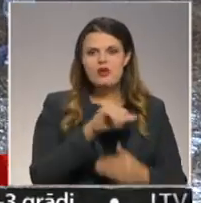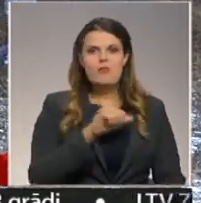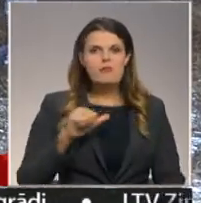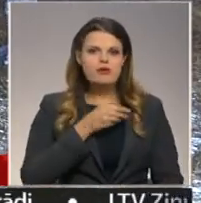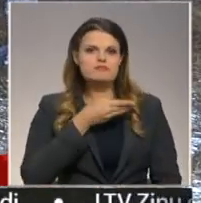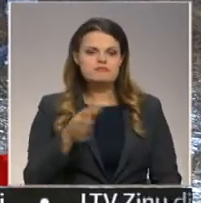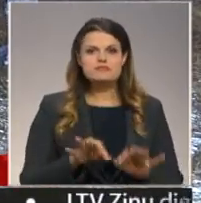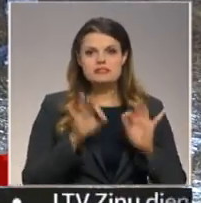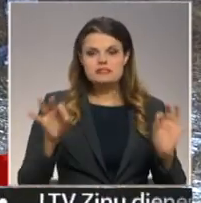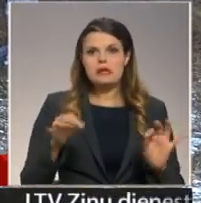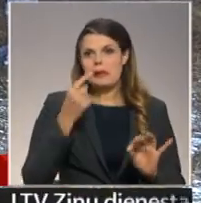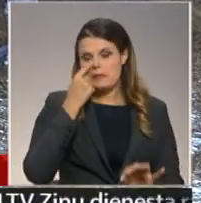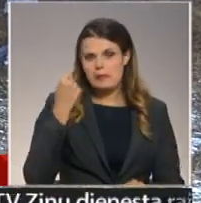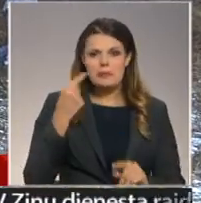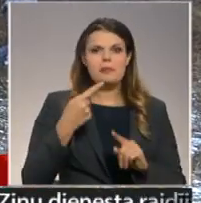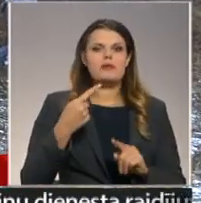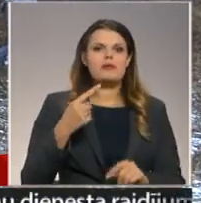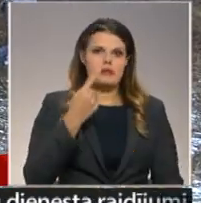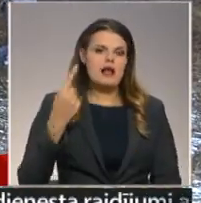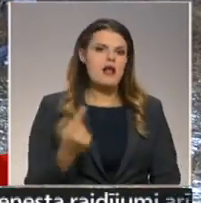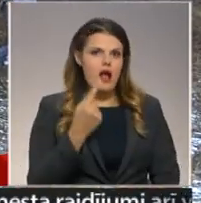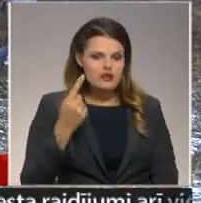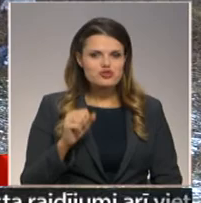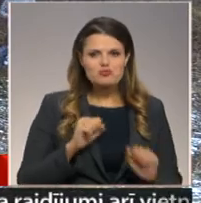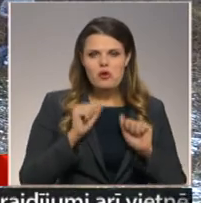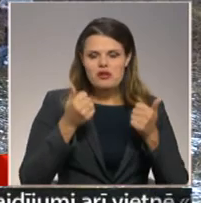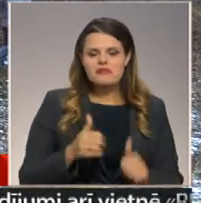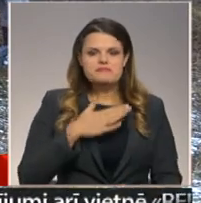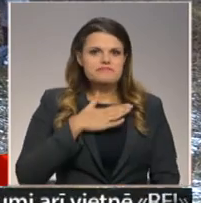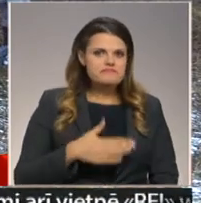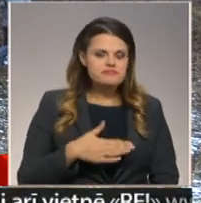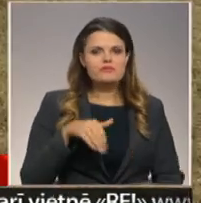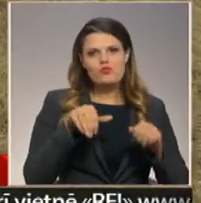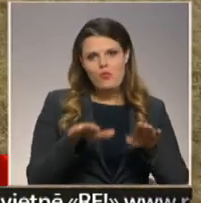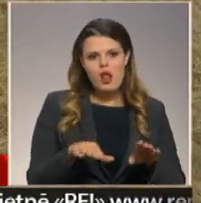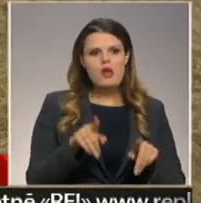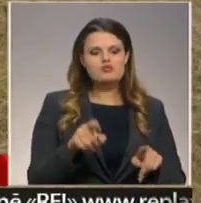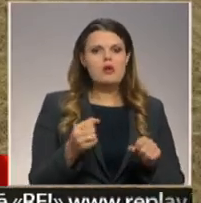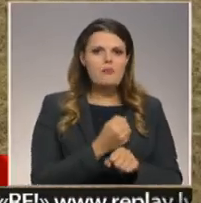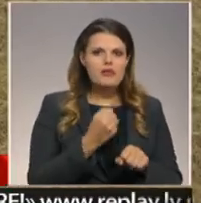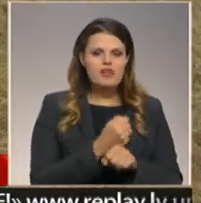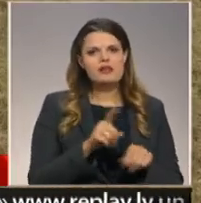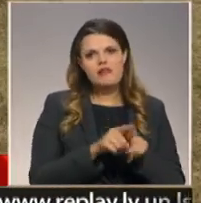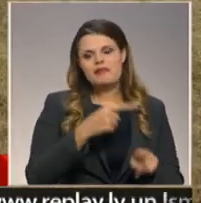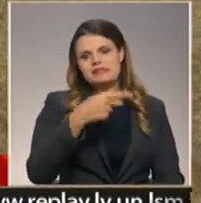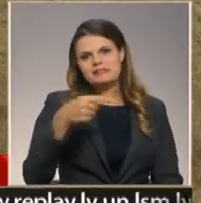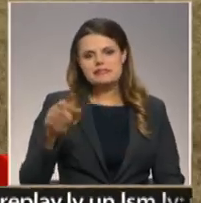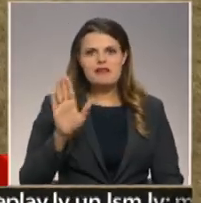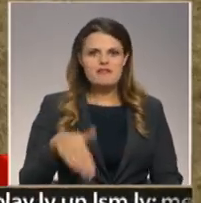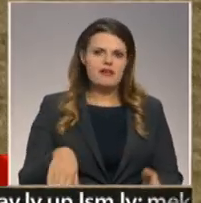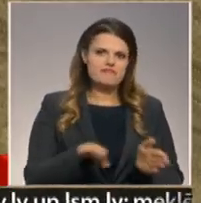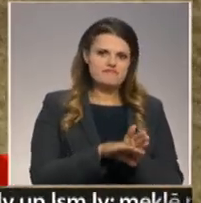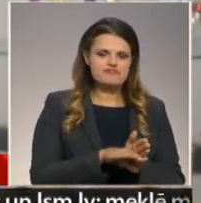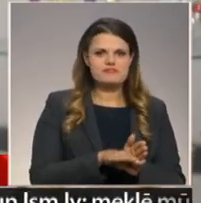golfu sākuši spēlēt pirms nepilna gada, sporta veids tik ļoti iepaticies, ka nolēmuši to padarīt pieejumu arī citiem, neizbraucot